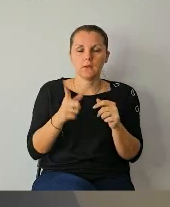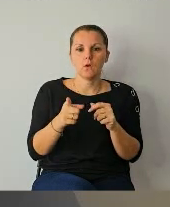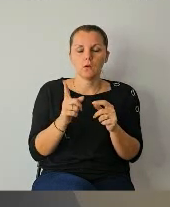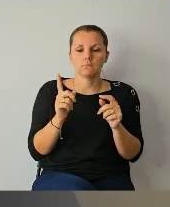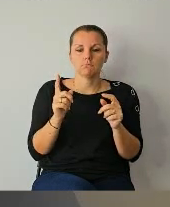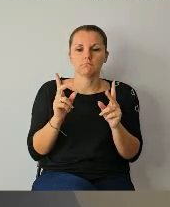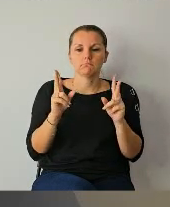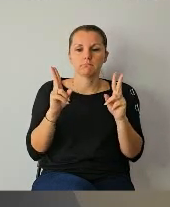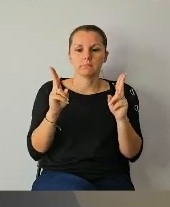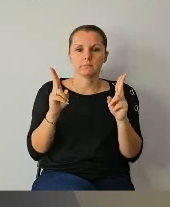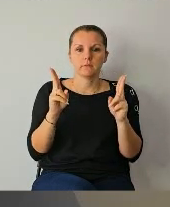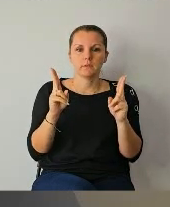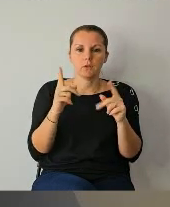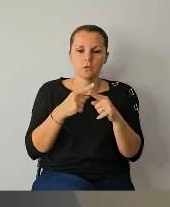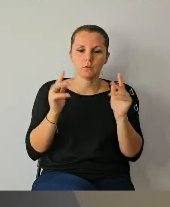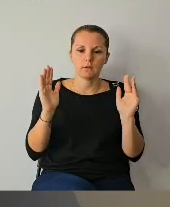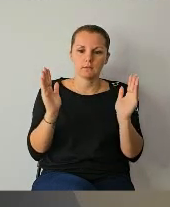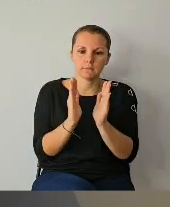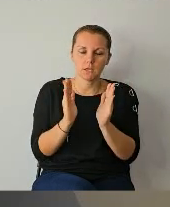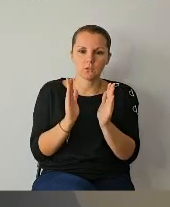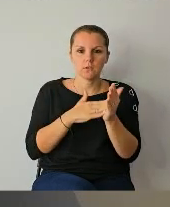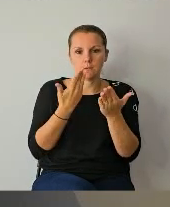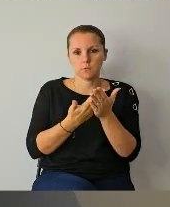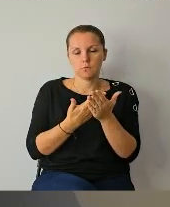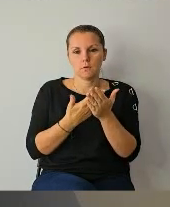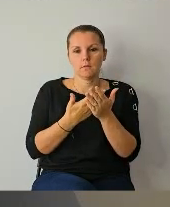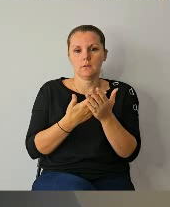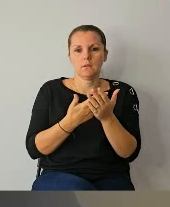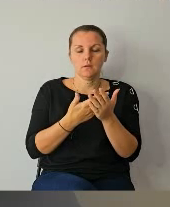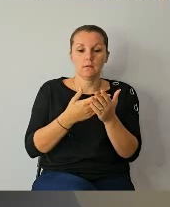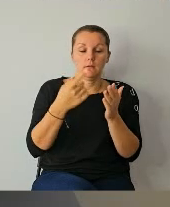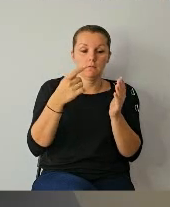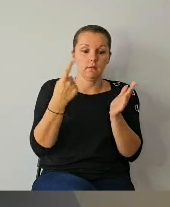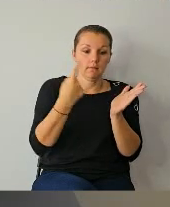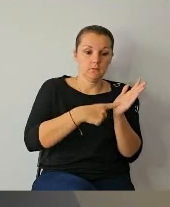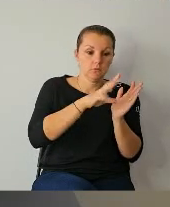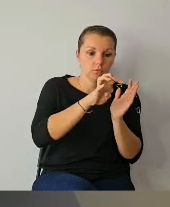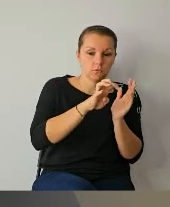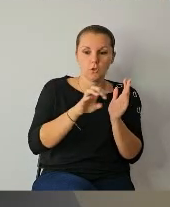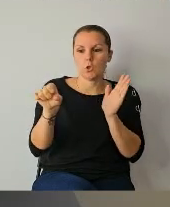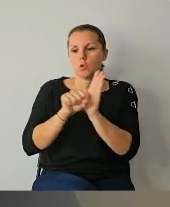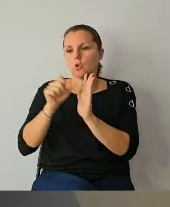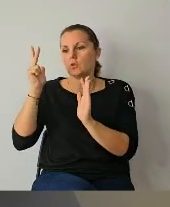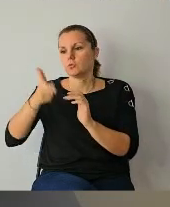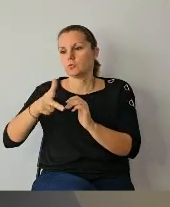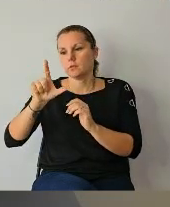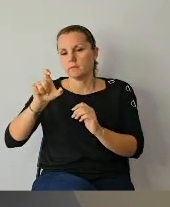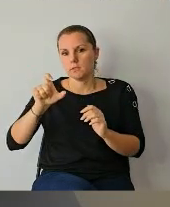prawda? Na przykład przyjmijmy 1000 tam, załóżmy 400, 600 zł do